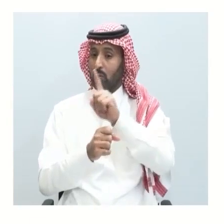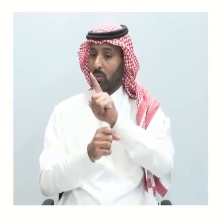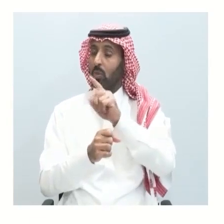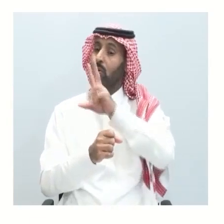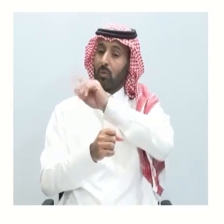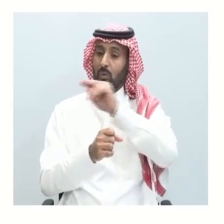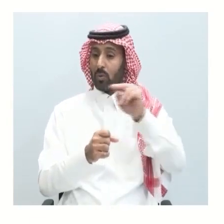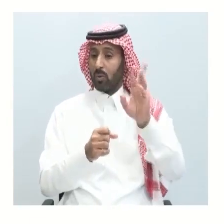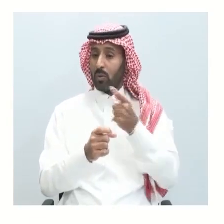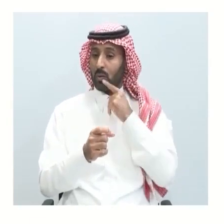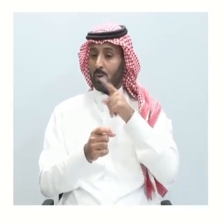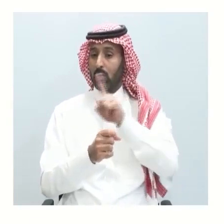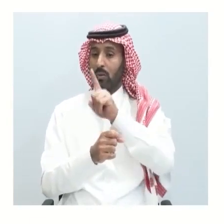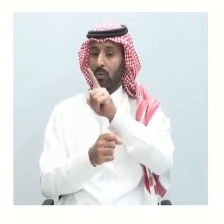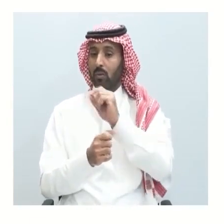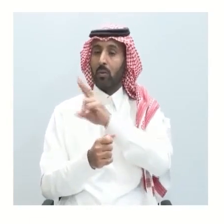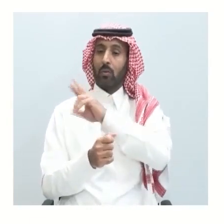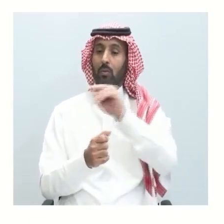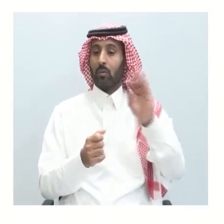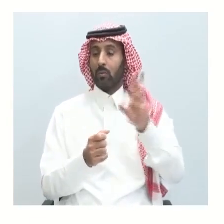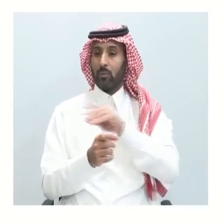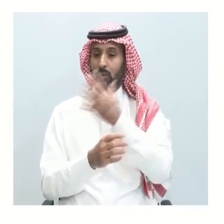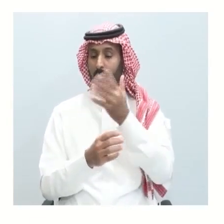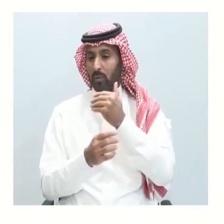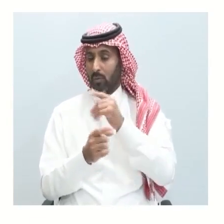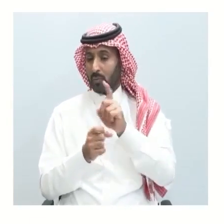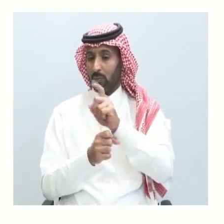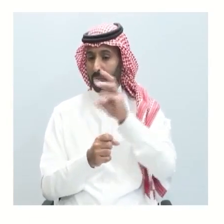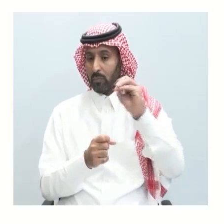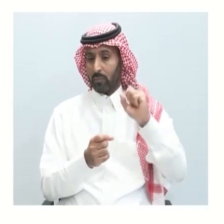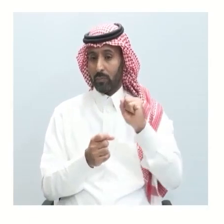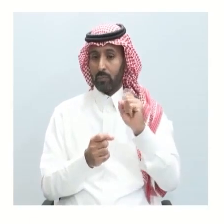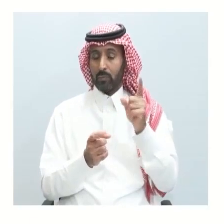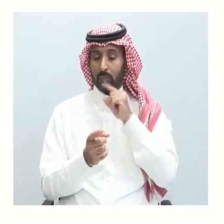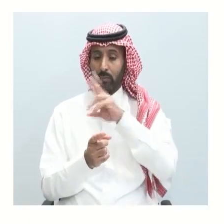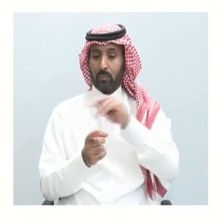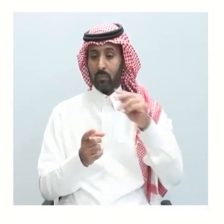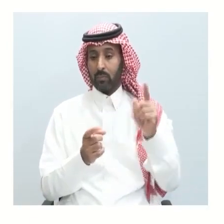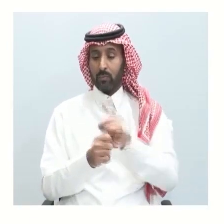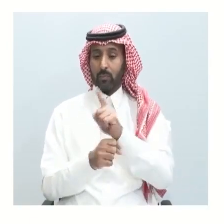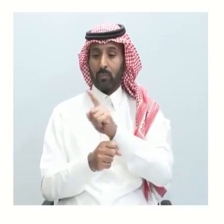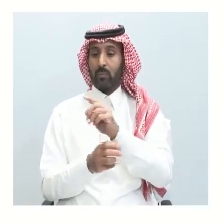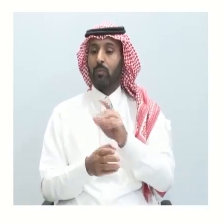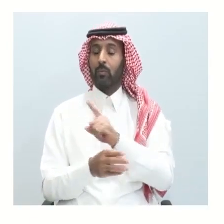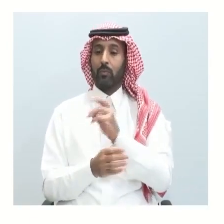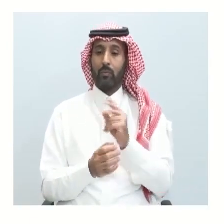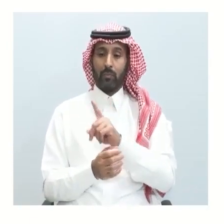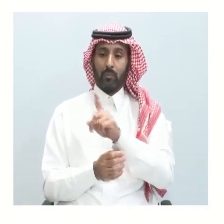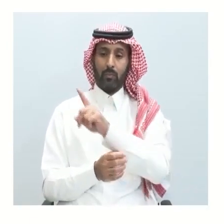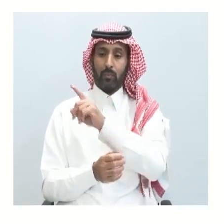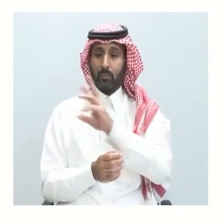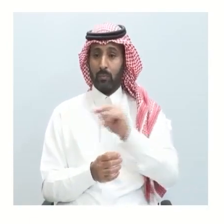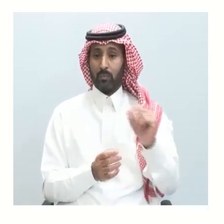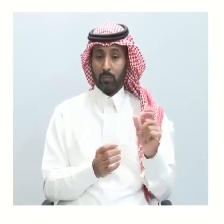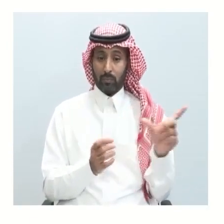نعرف ان ثاني اكسيد الكربون هو غاز واول اكسيد الكربون هو غاز والاكسجين هو غاز، اذا سنكتب الحاله الفيزيائيه لها نفسها.